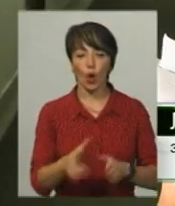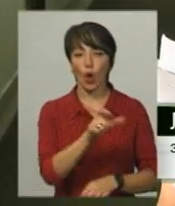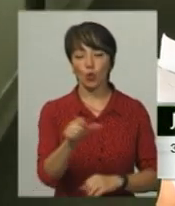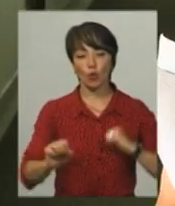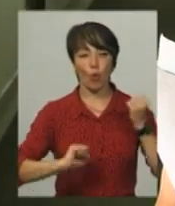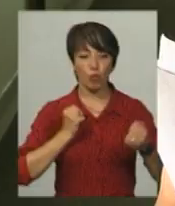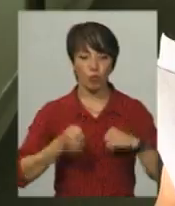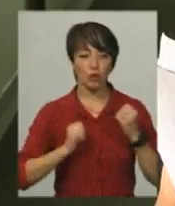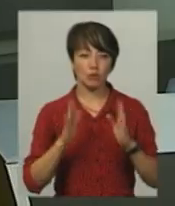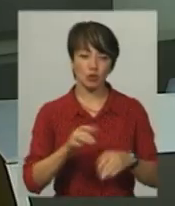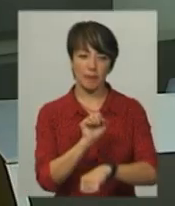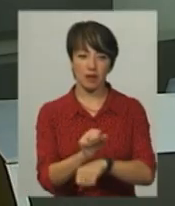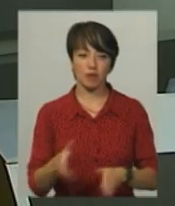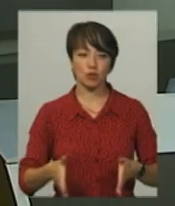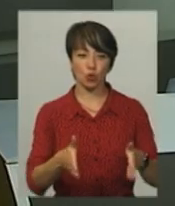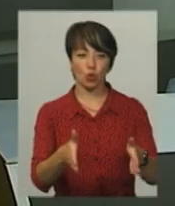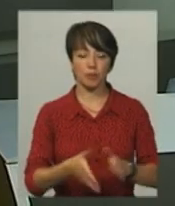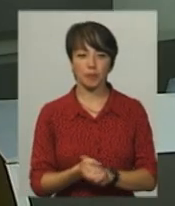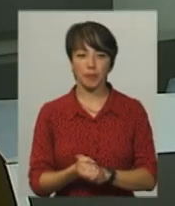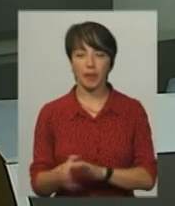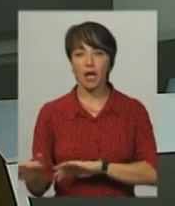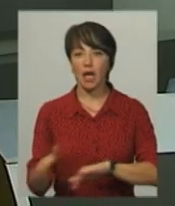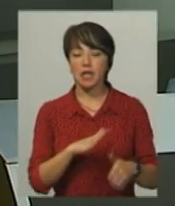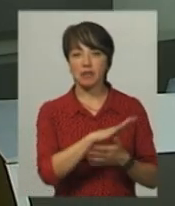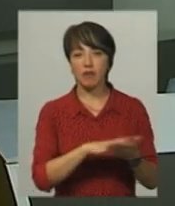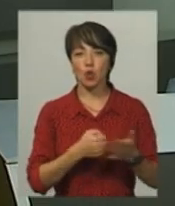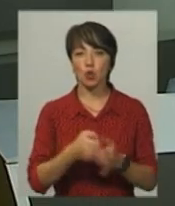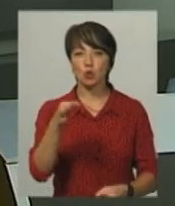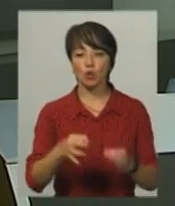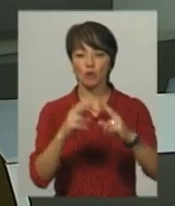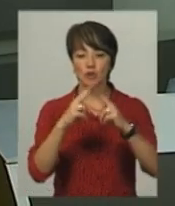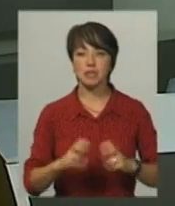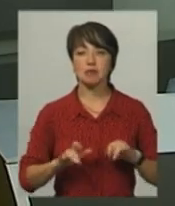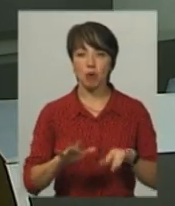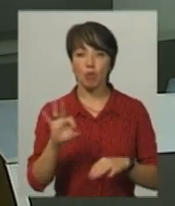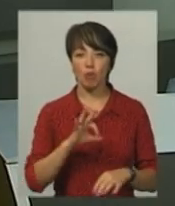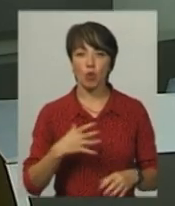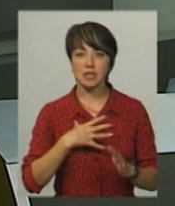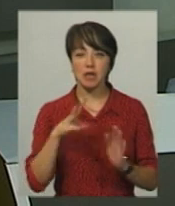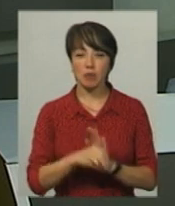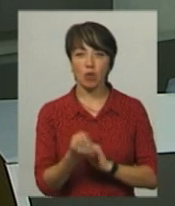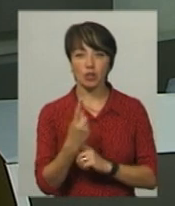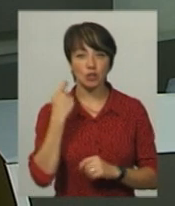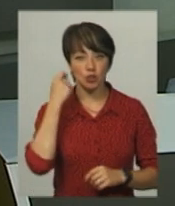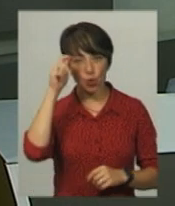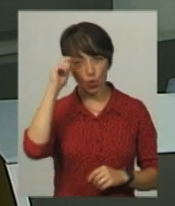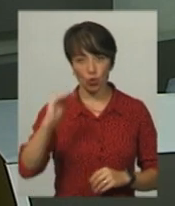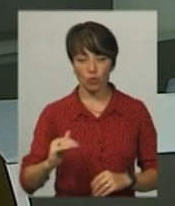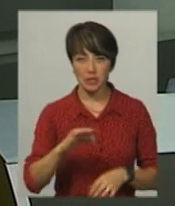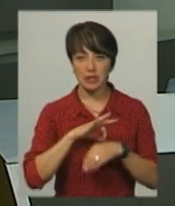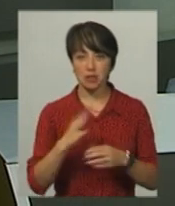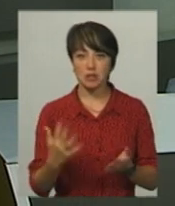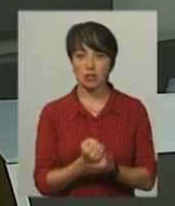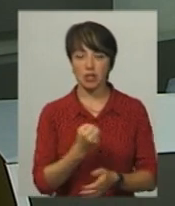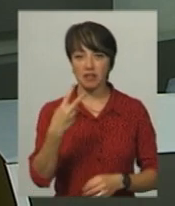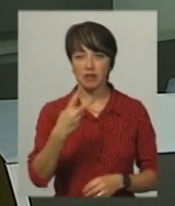будуть перекривати дороги. Триває досудове розслідування справи стосовно загибелі 11-річного хлопчика, тіло якого